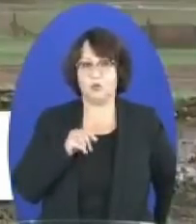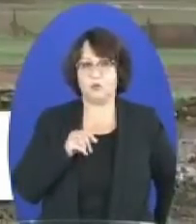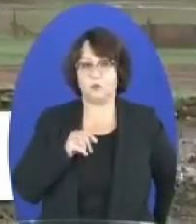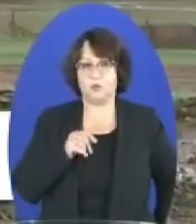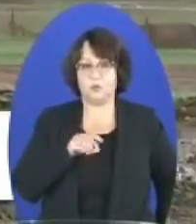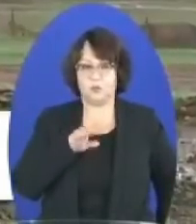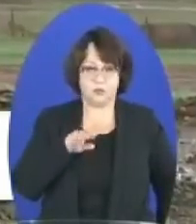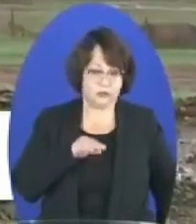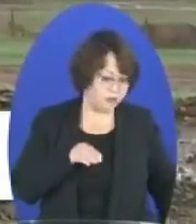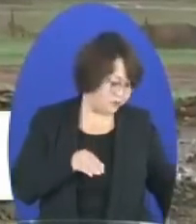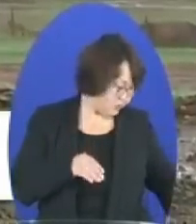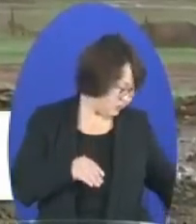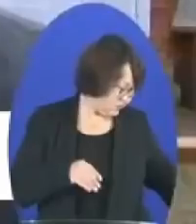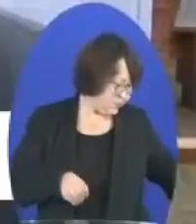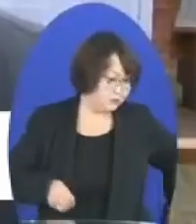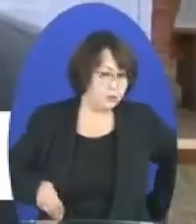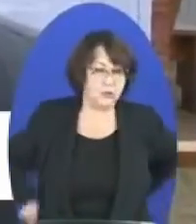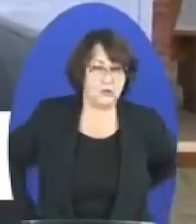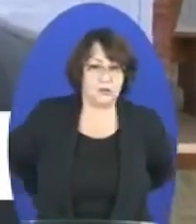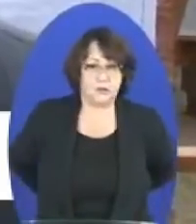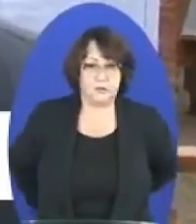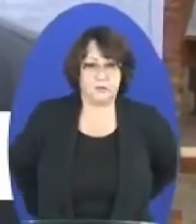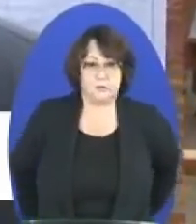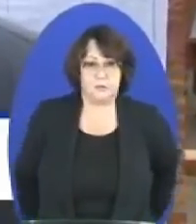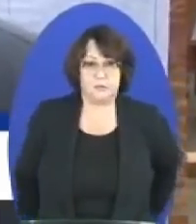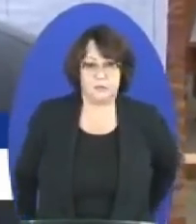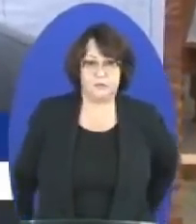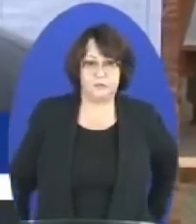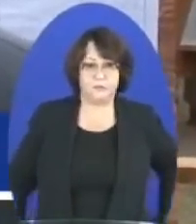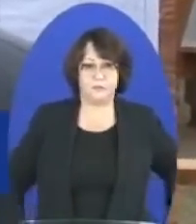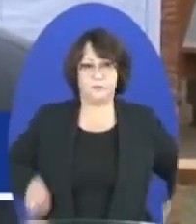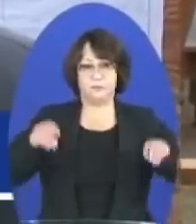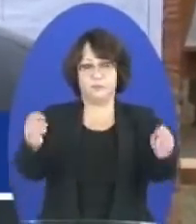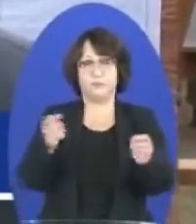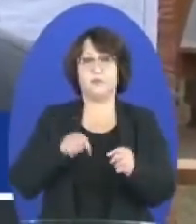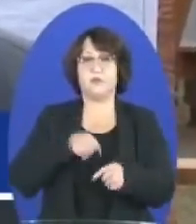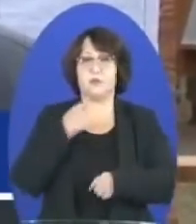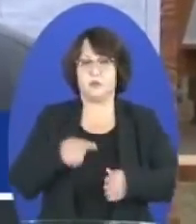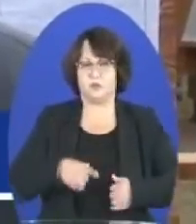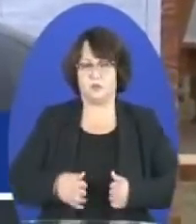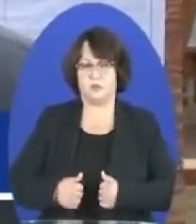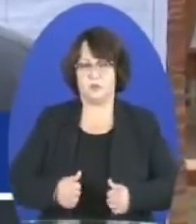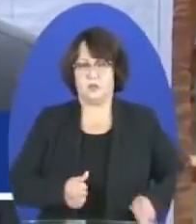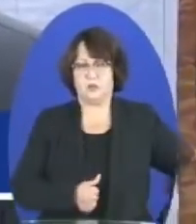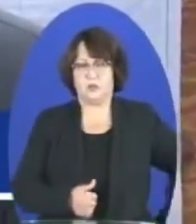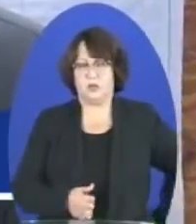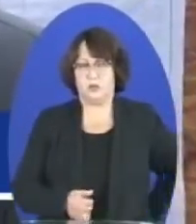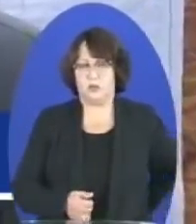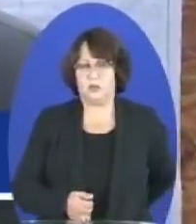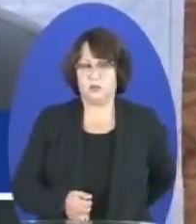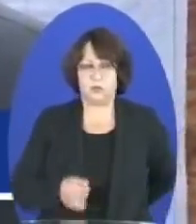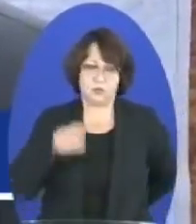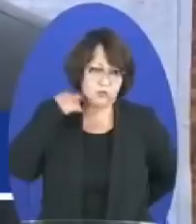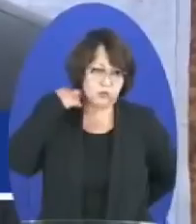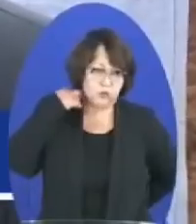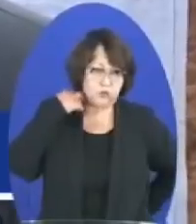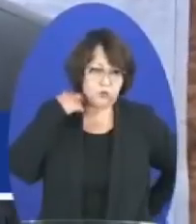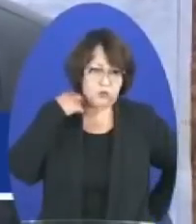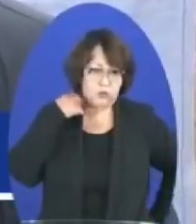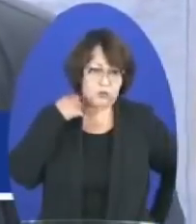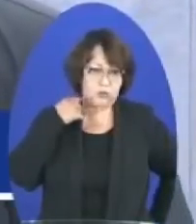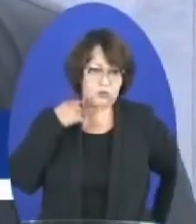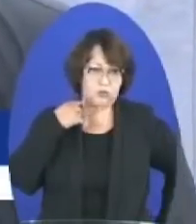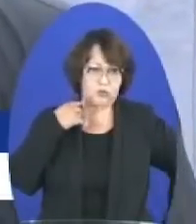хүчин чадалтай. Өнгөрсөн жил ажилласан тоног төхөөрөмжүүдийнхээ одоо алдаа тотогтлыг бүгдийг